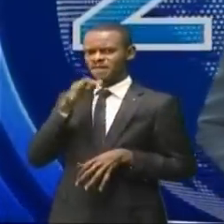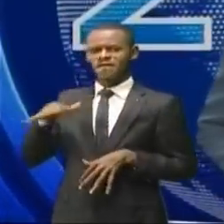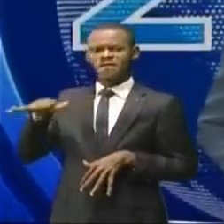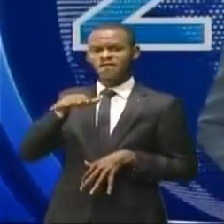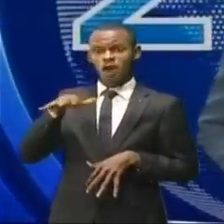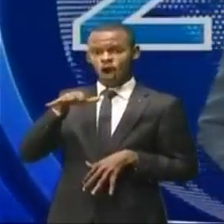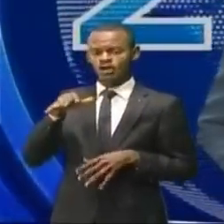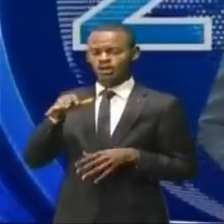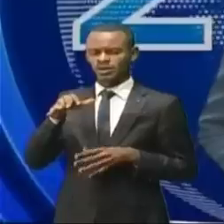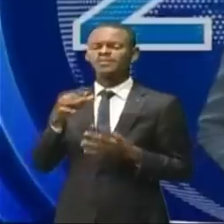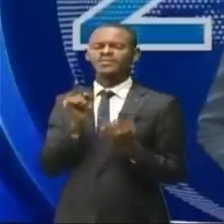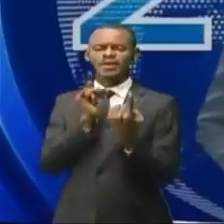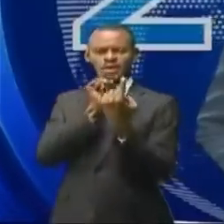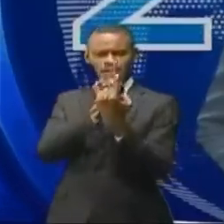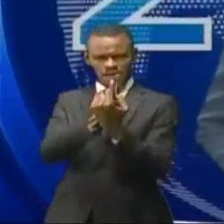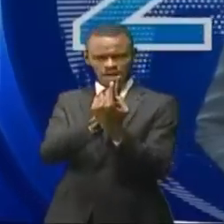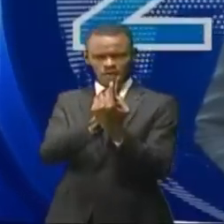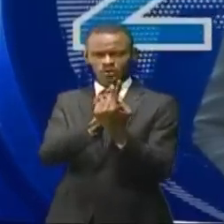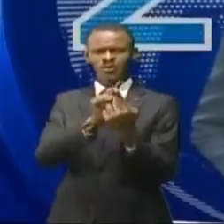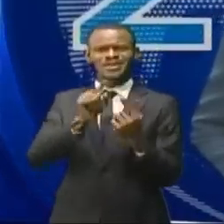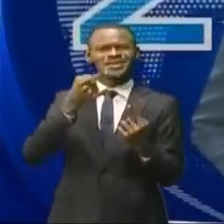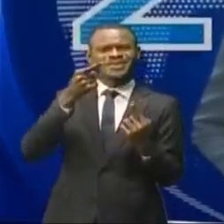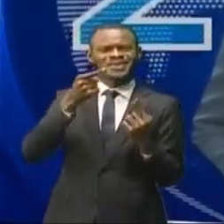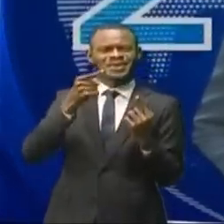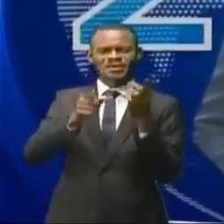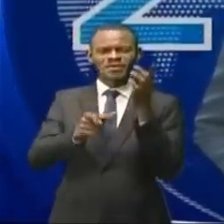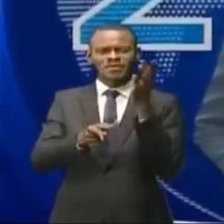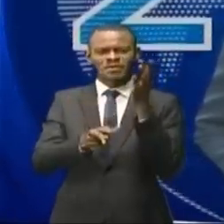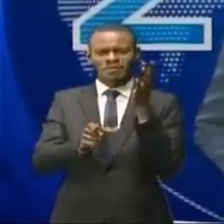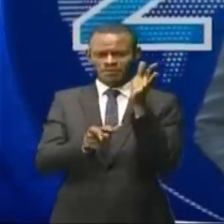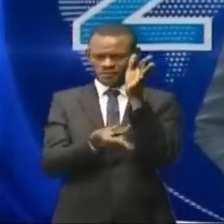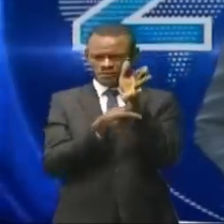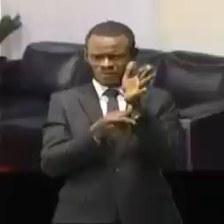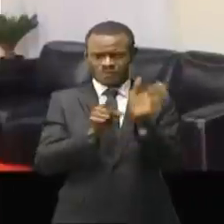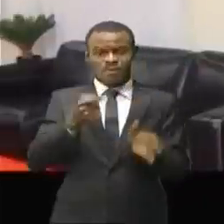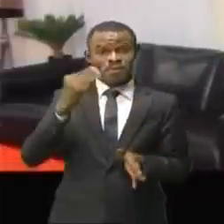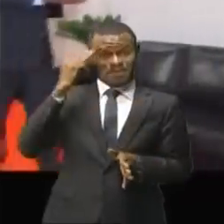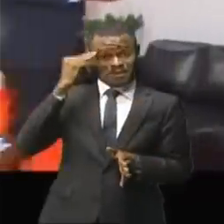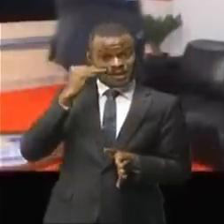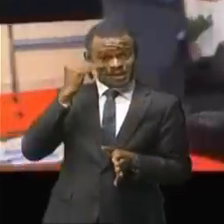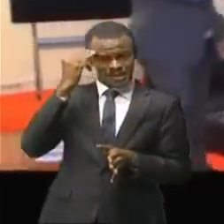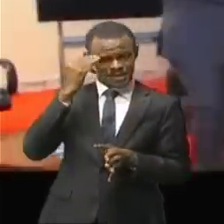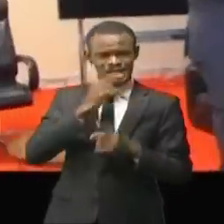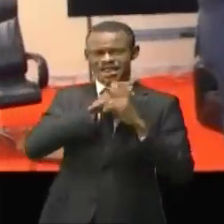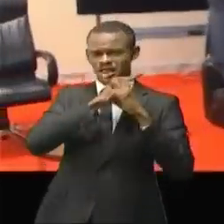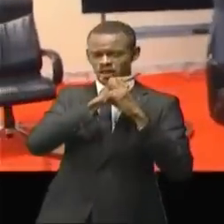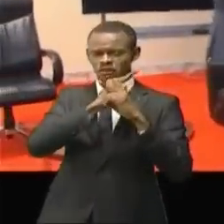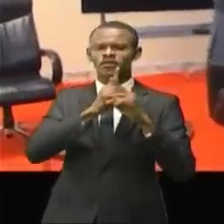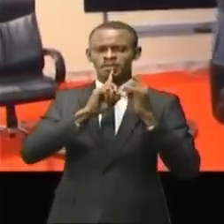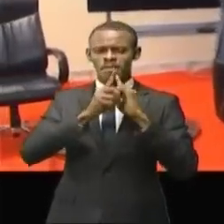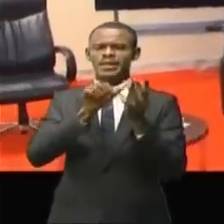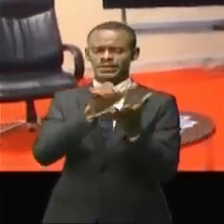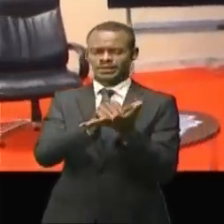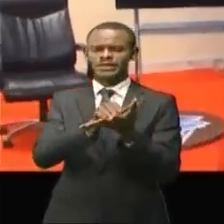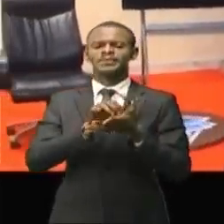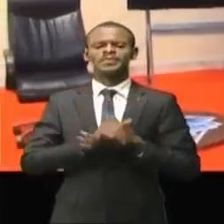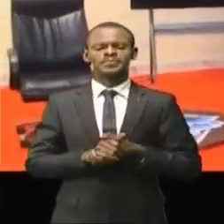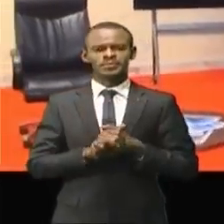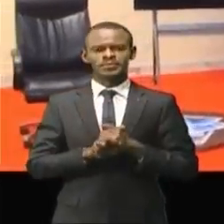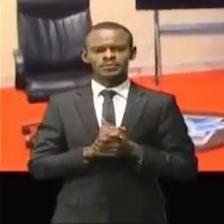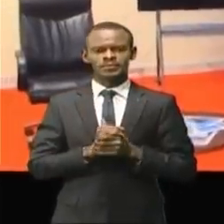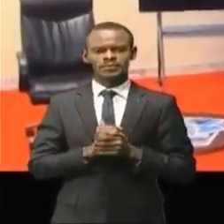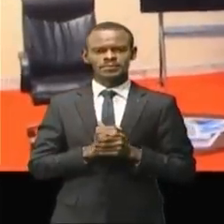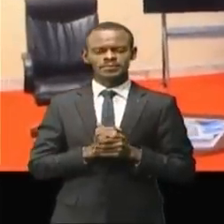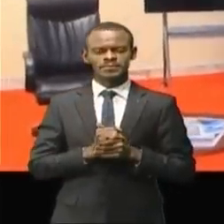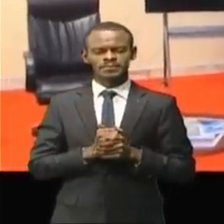de la Défense nationale et des anciens combattants Nikos le commentaire la France salut la forte mobilisation